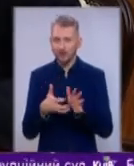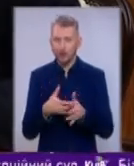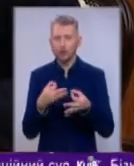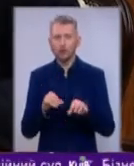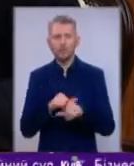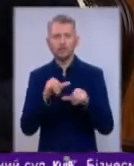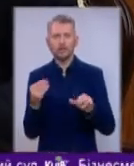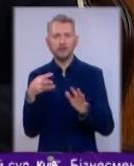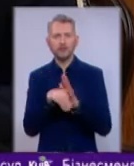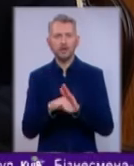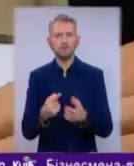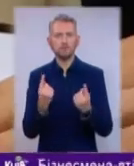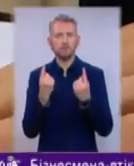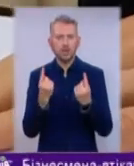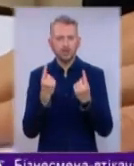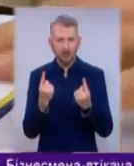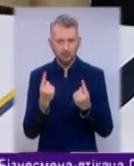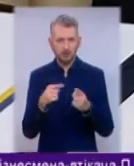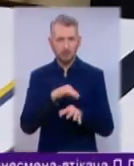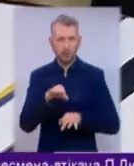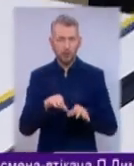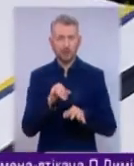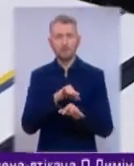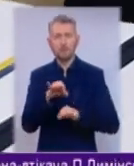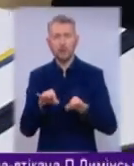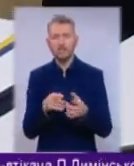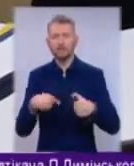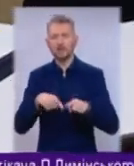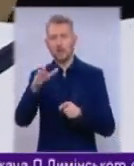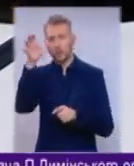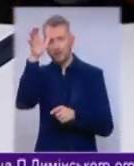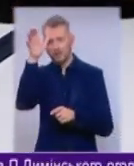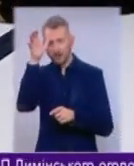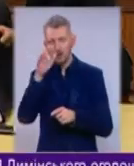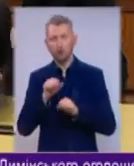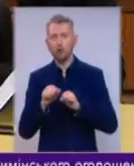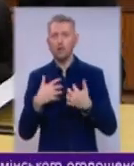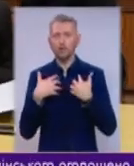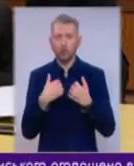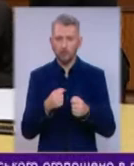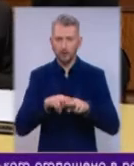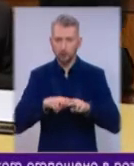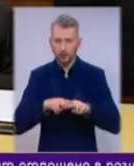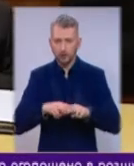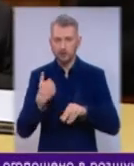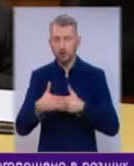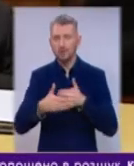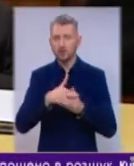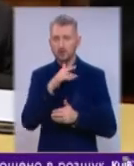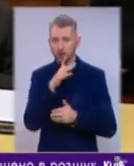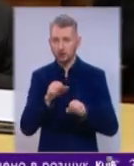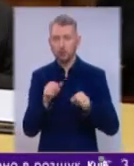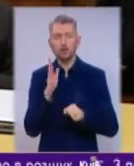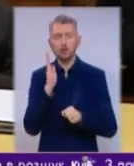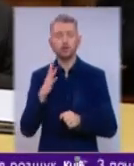збільшити інвестиції у масштабні інфраструктурні проєкти та проєкти у сфері освіти та охорони здоров'я столиці. І вже найближчим часом